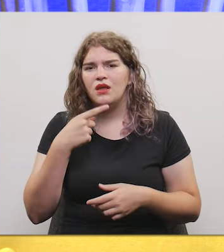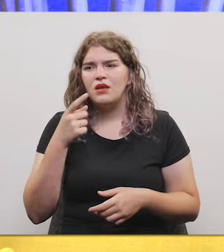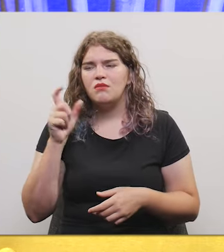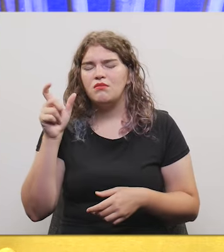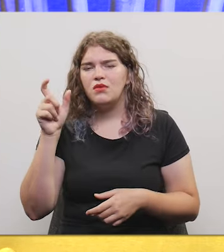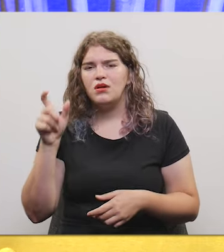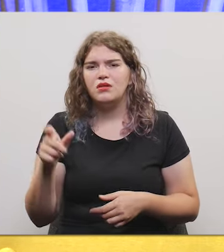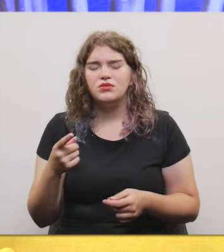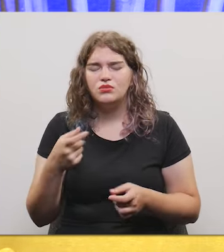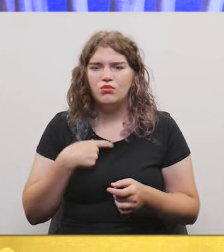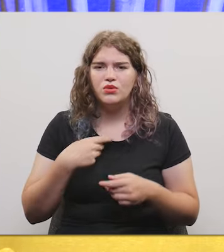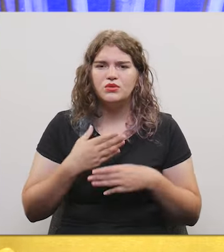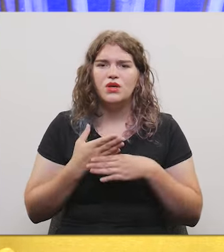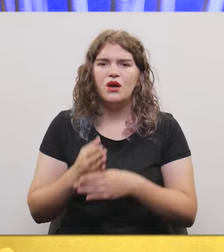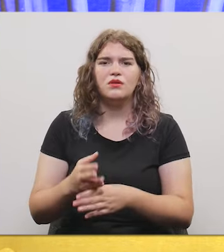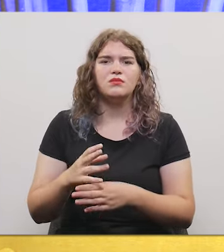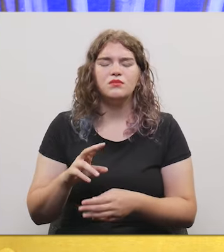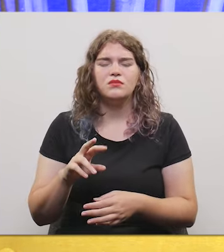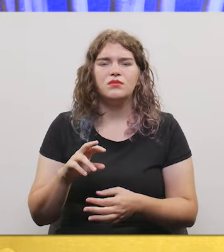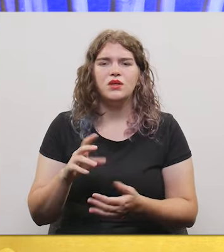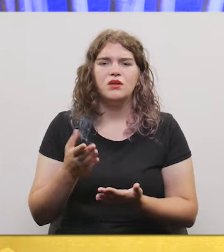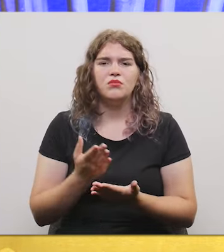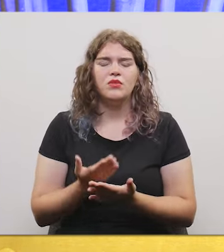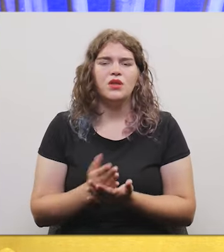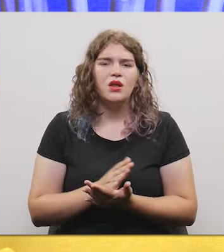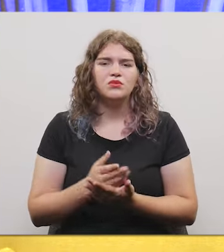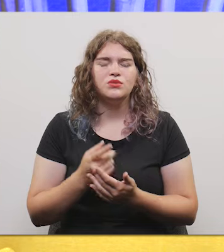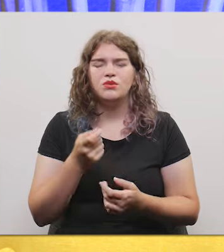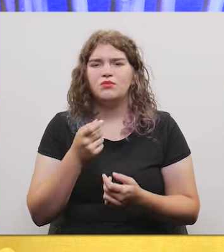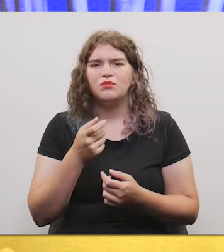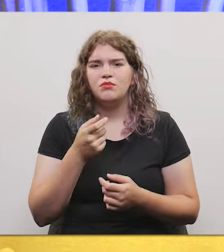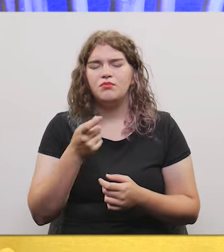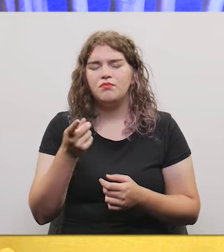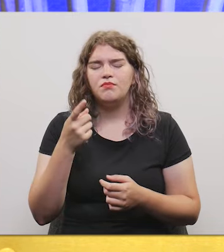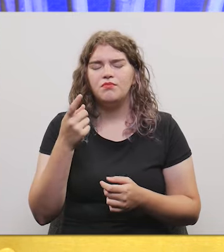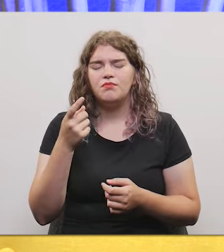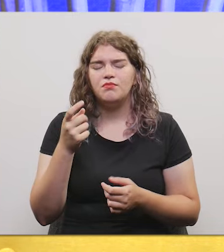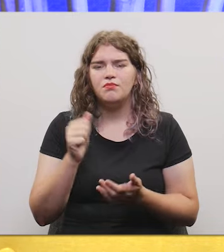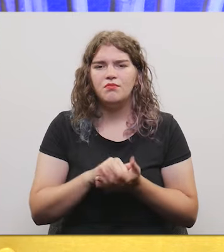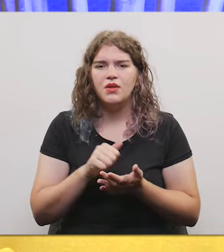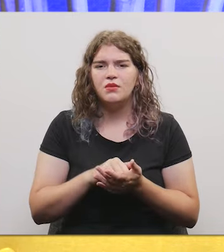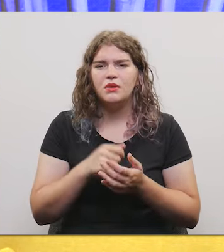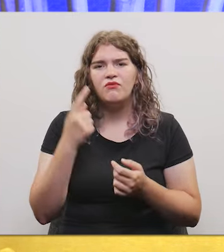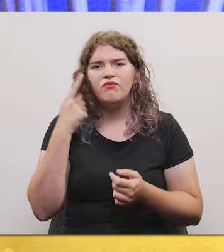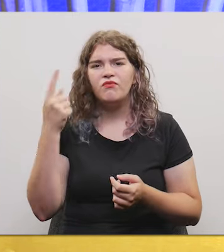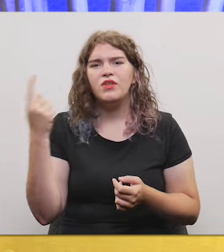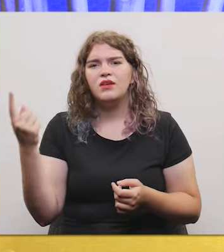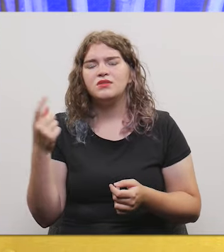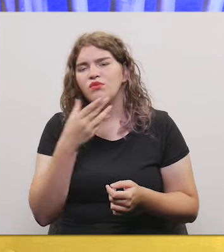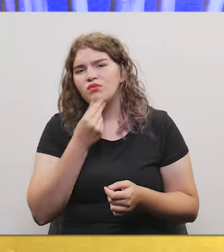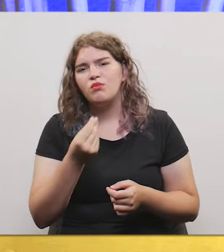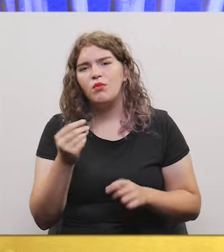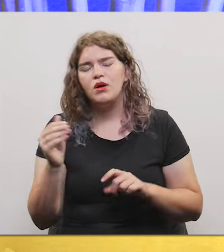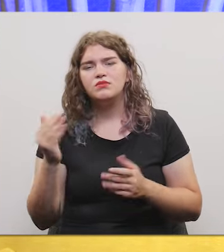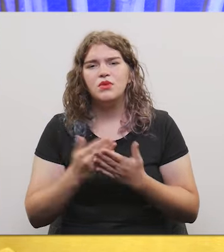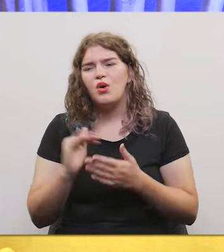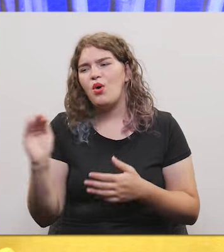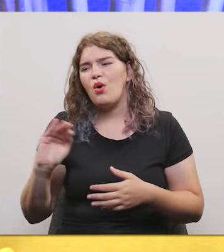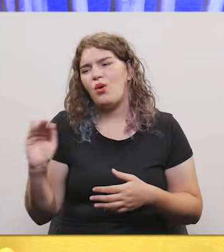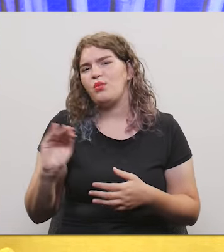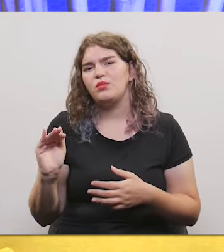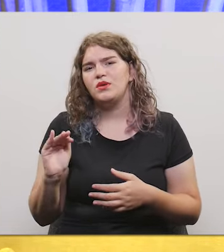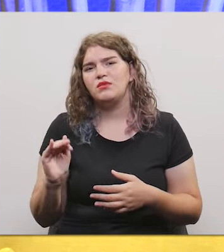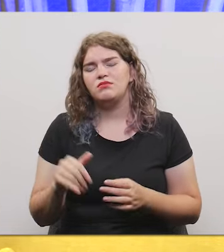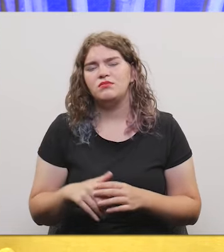învăța limba respectivă și să pot ajuta la traducerea Bibliei. Vise de copil. Vise